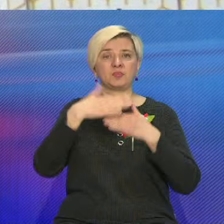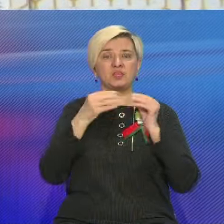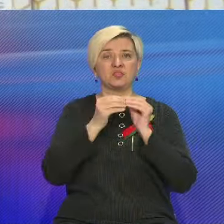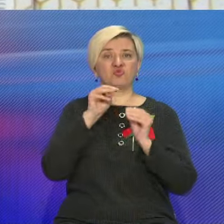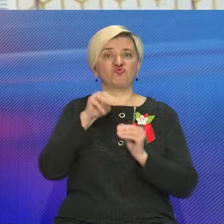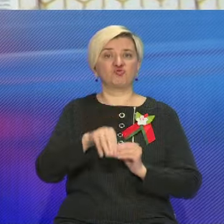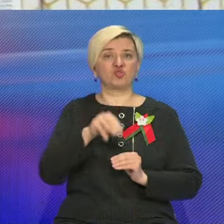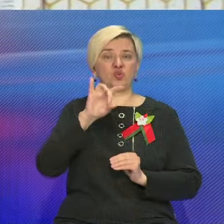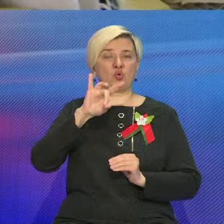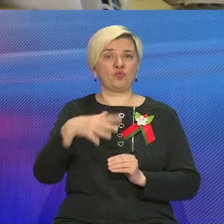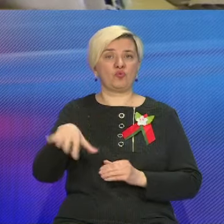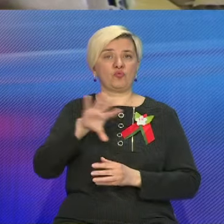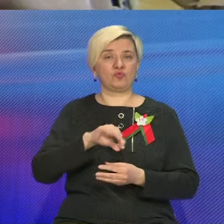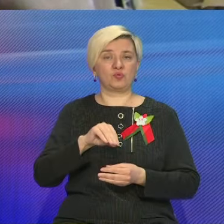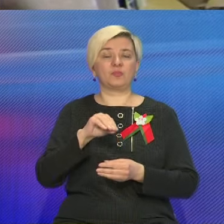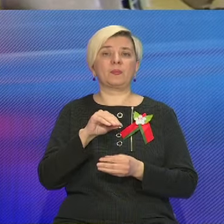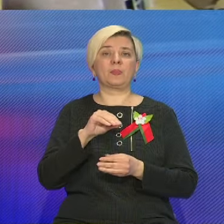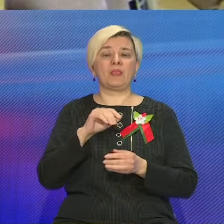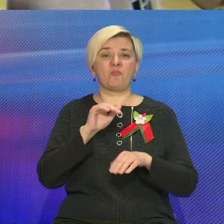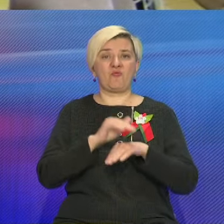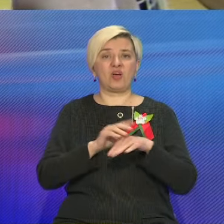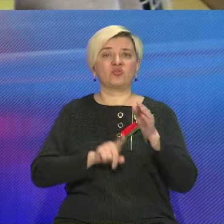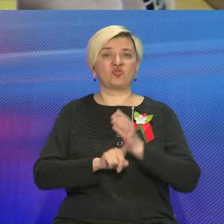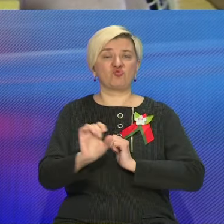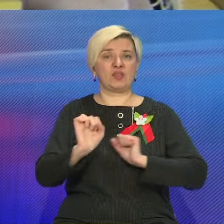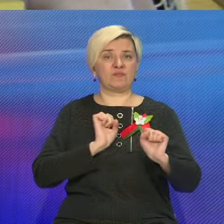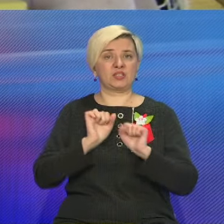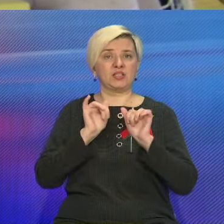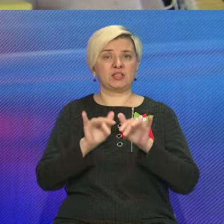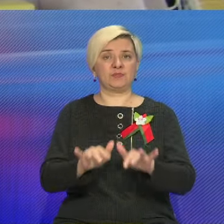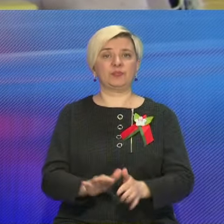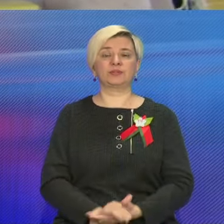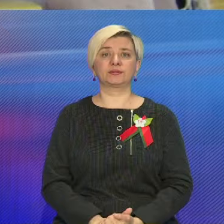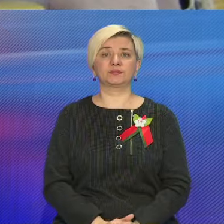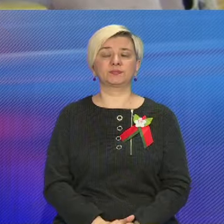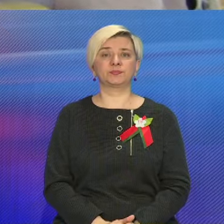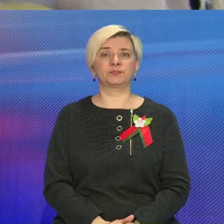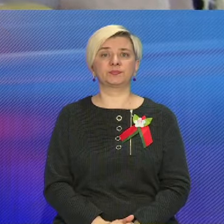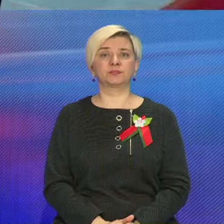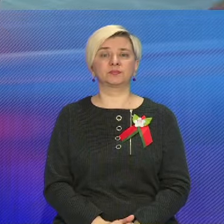факті Гродянської регіональної митні почати адміністраційні процеси.